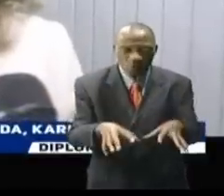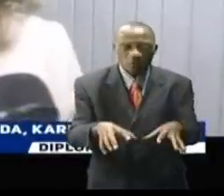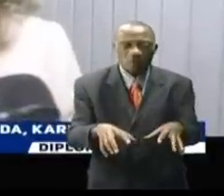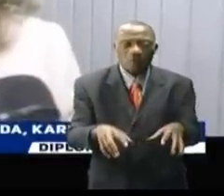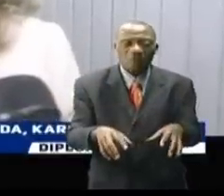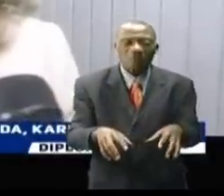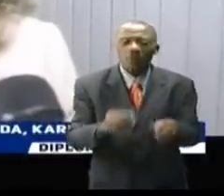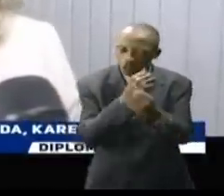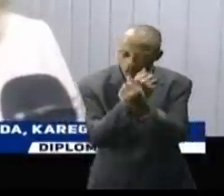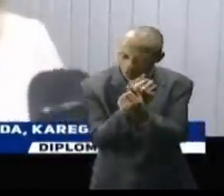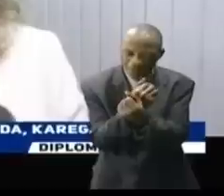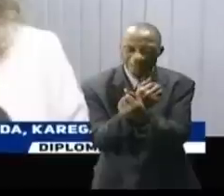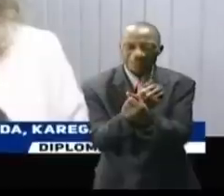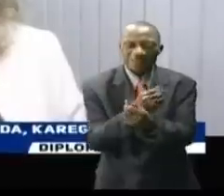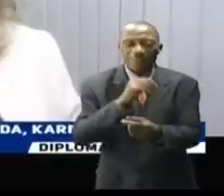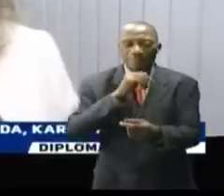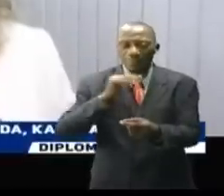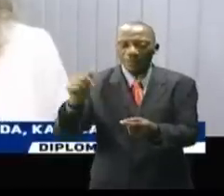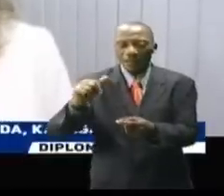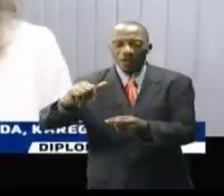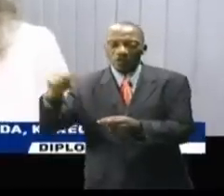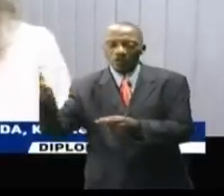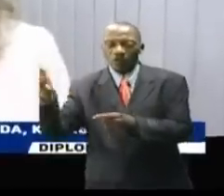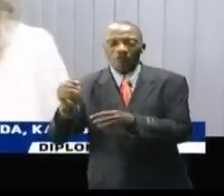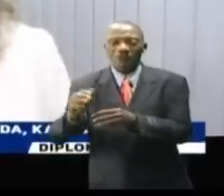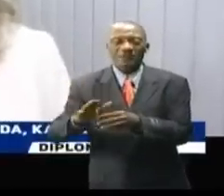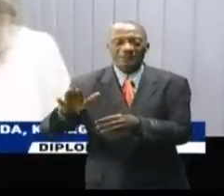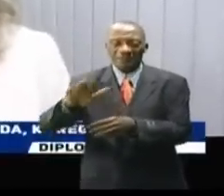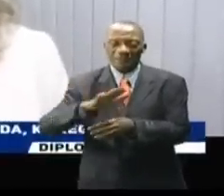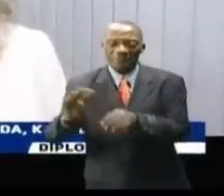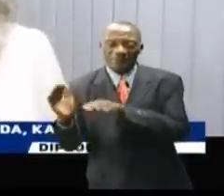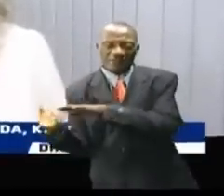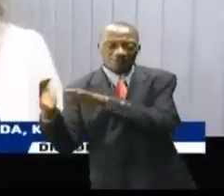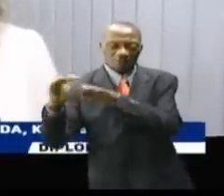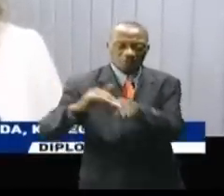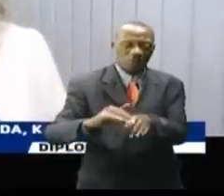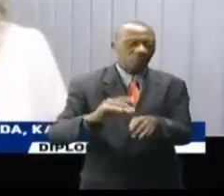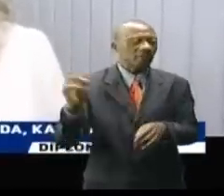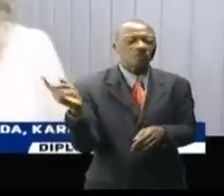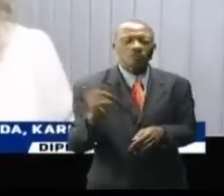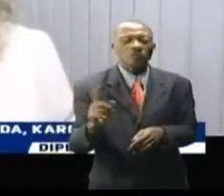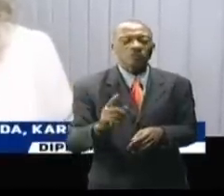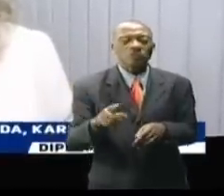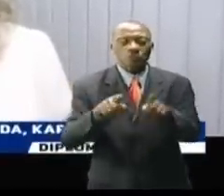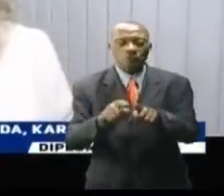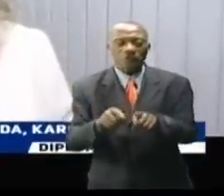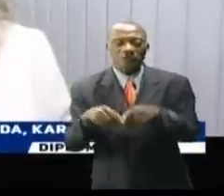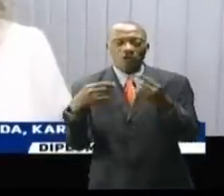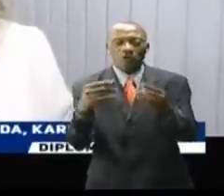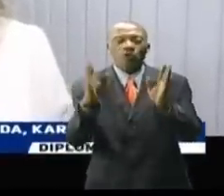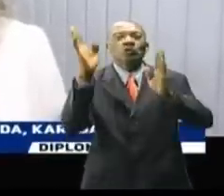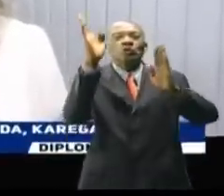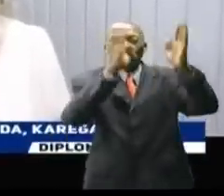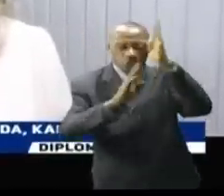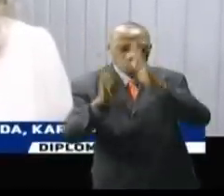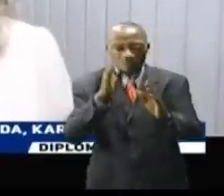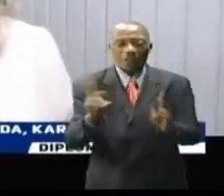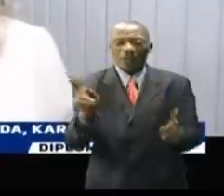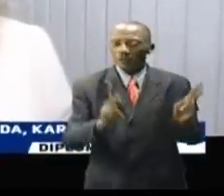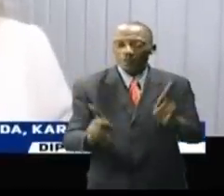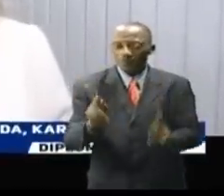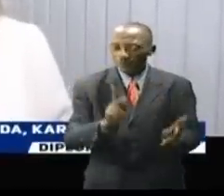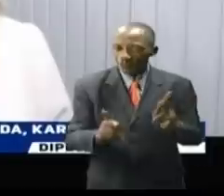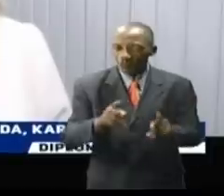programmes que les États-Unis d'Amérique ont pour supporter la population de la RDC,